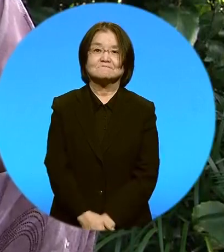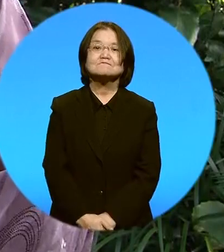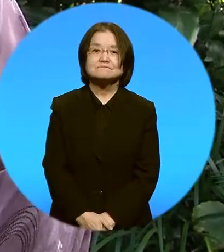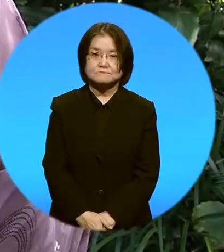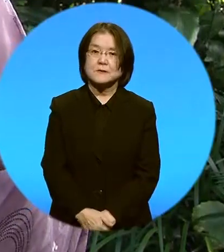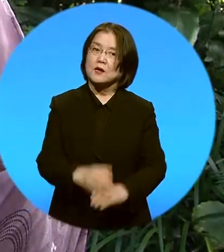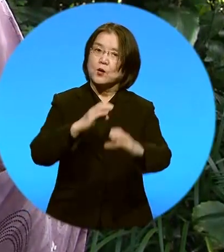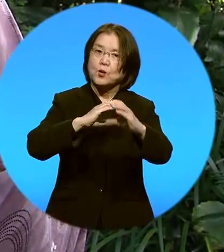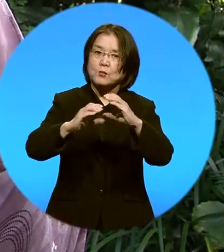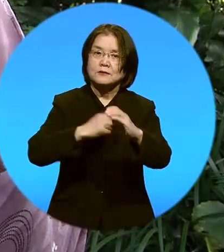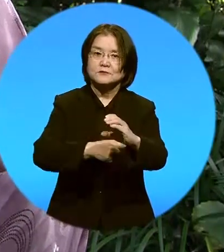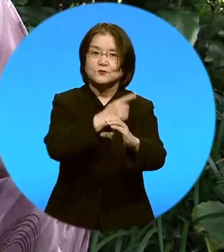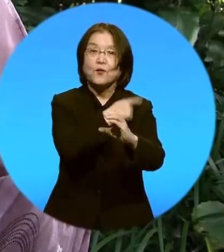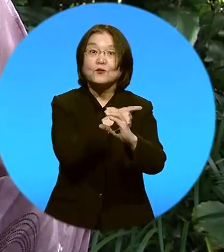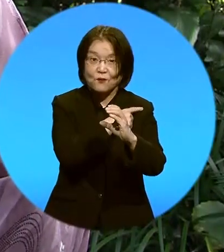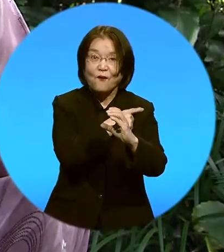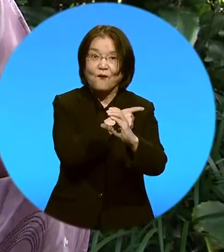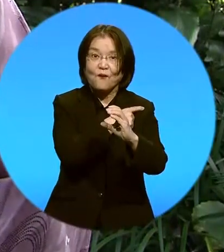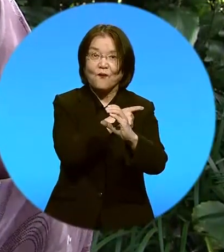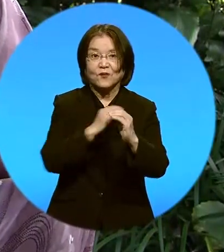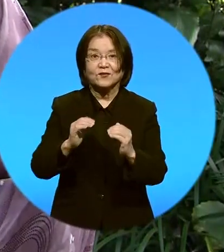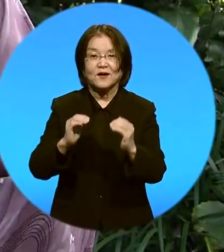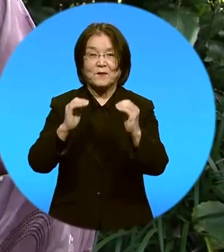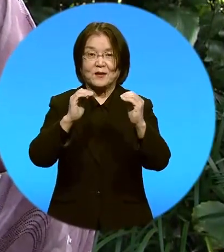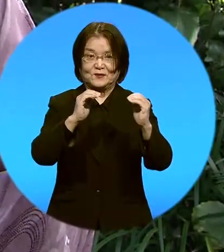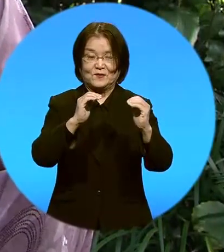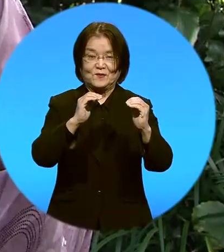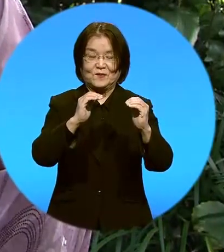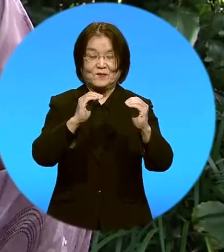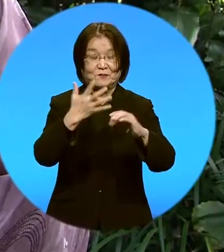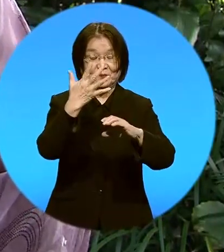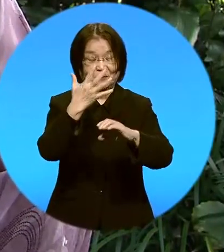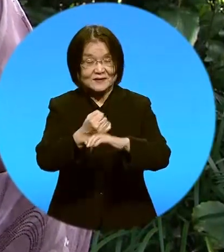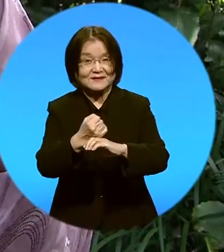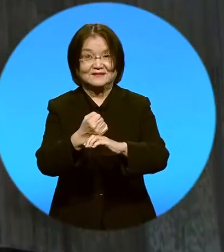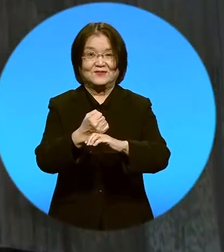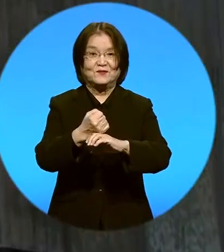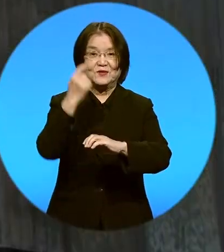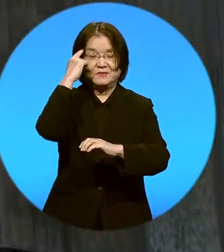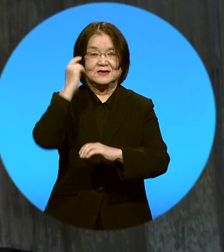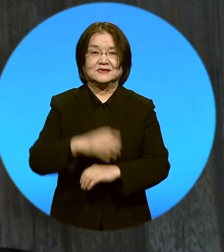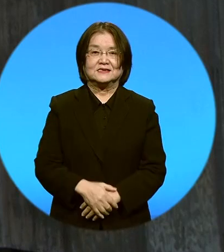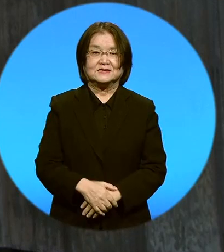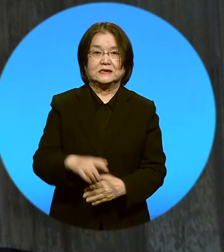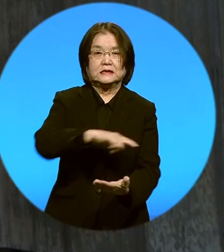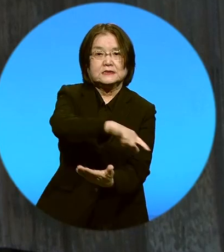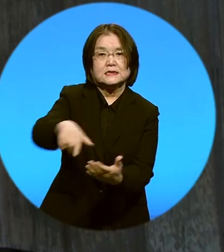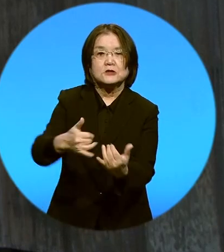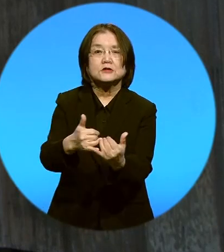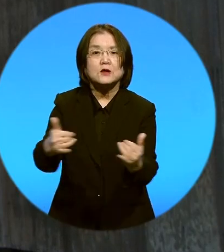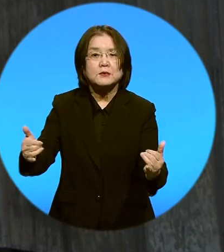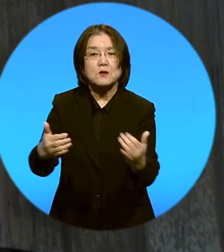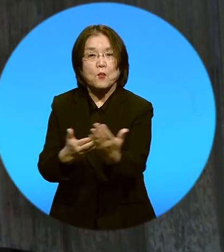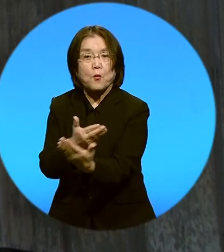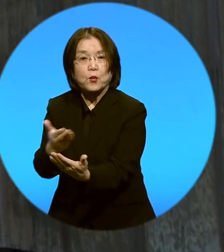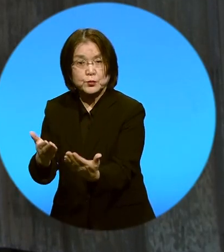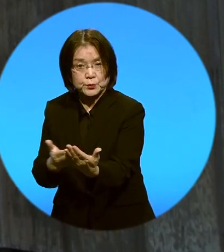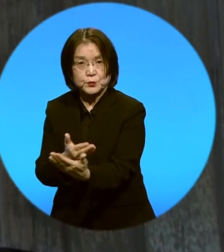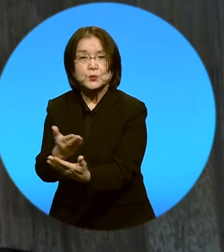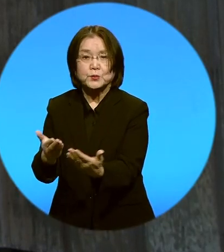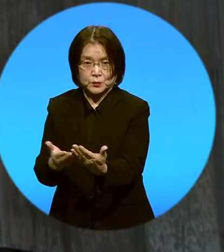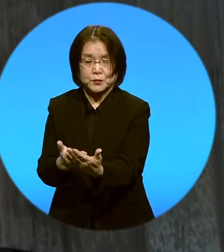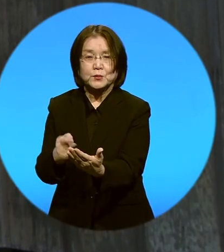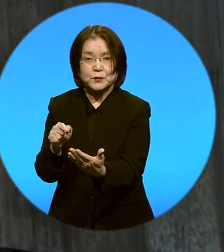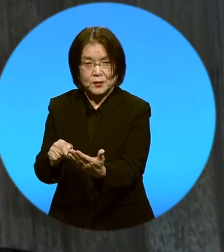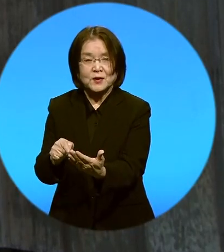コミュニケーション力を高めることができたと思います。 地元の人々と交流することで、こ